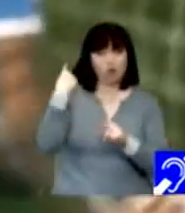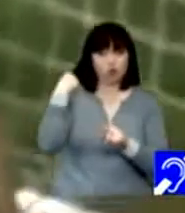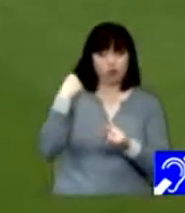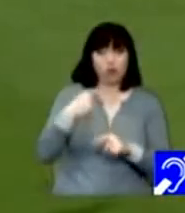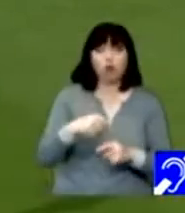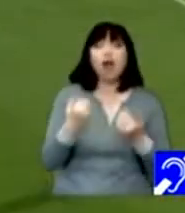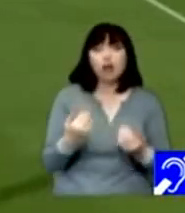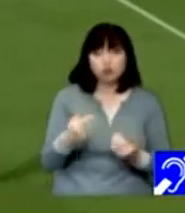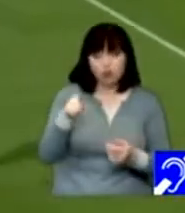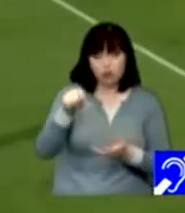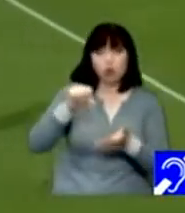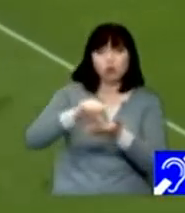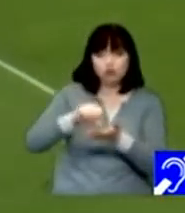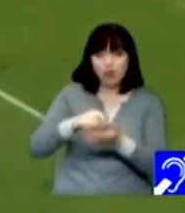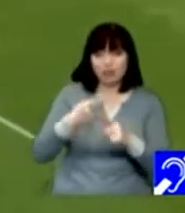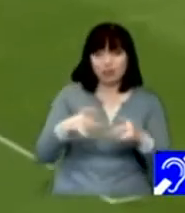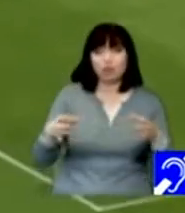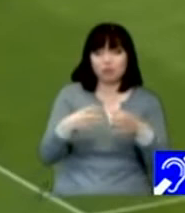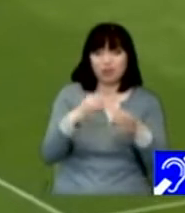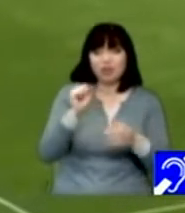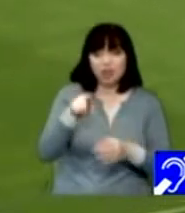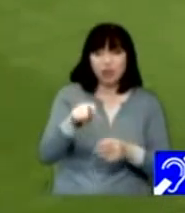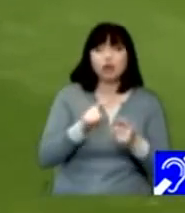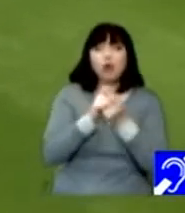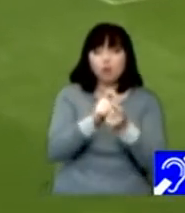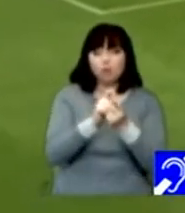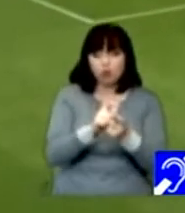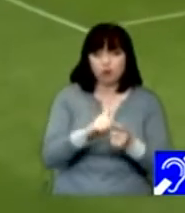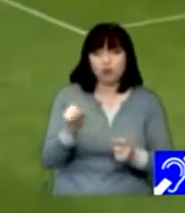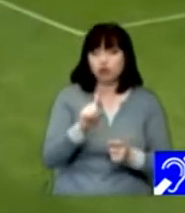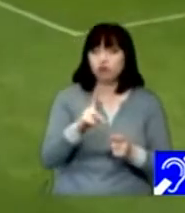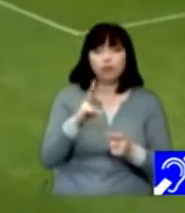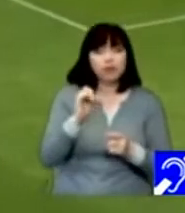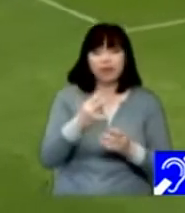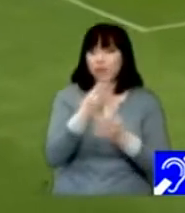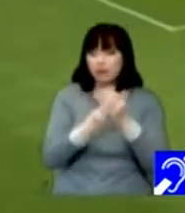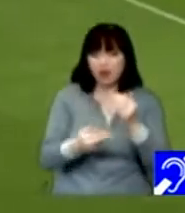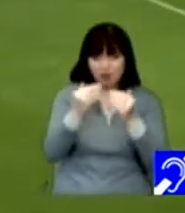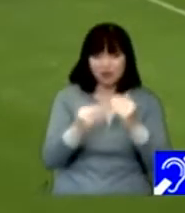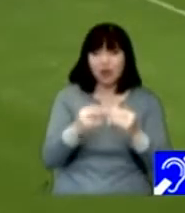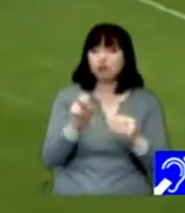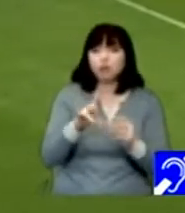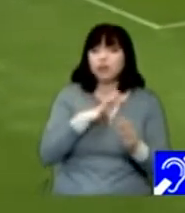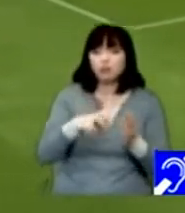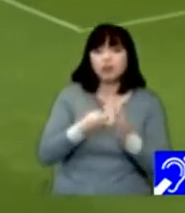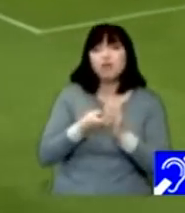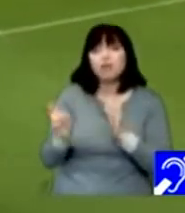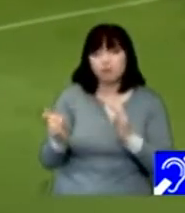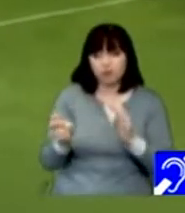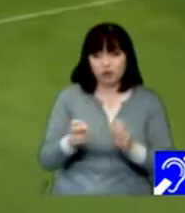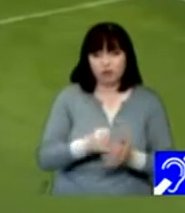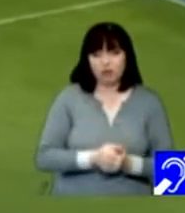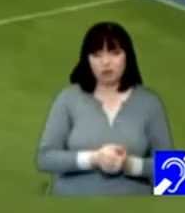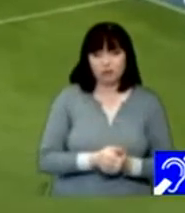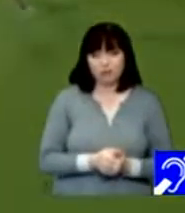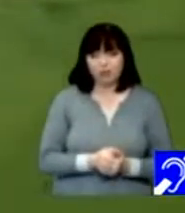actuala stagiune, formația din Salerno luptă pentru evitarea retrogradării din Serie A, acolo unde a revenit după o absență de